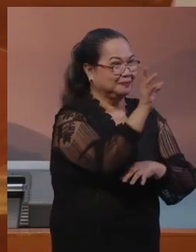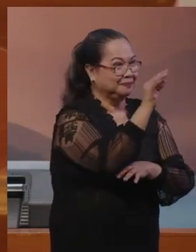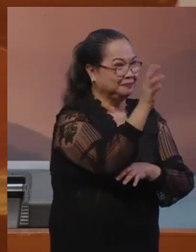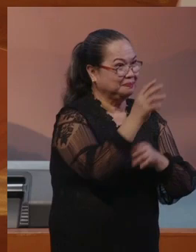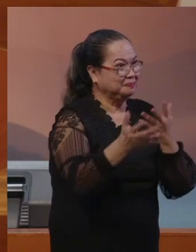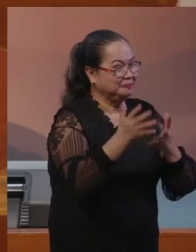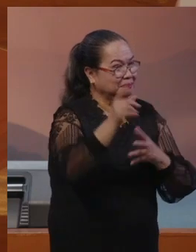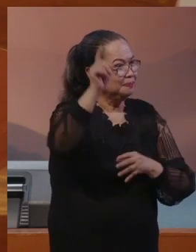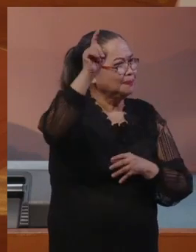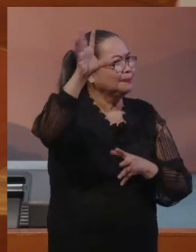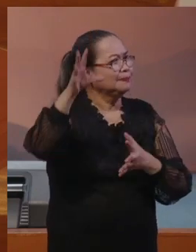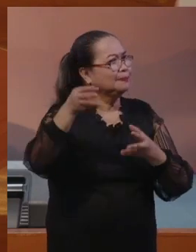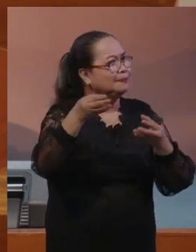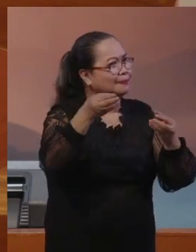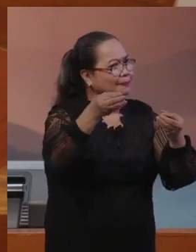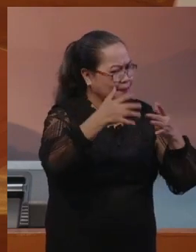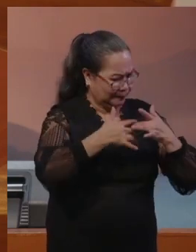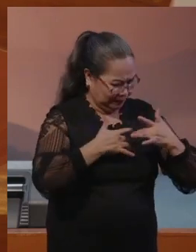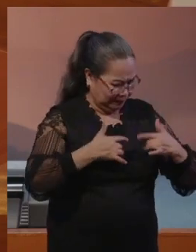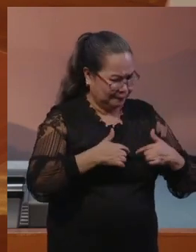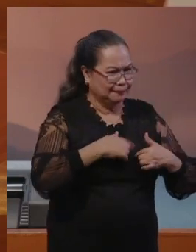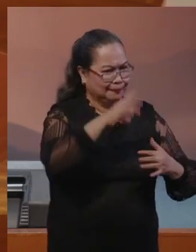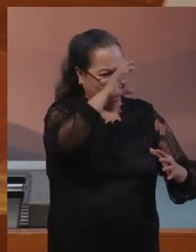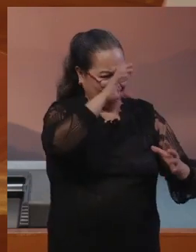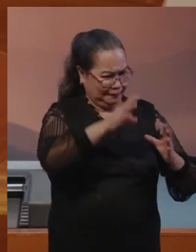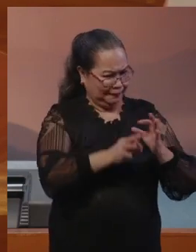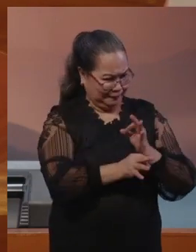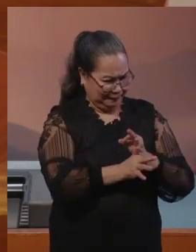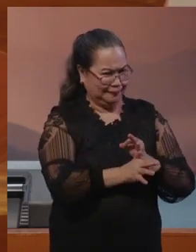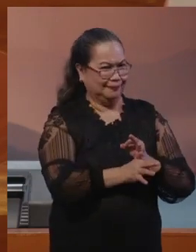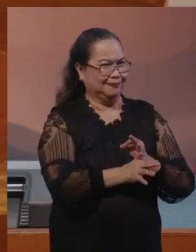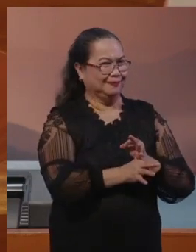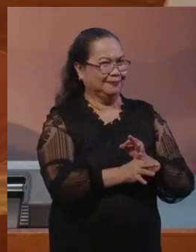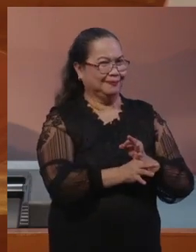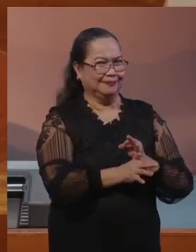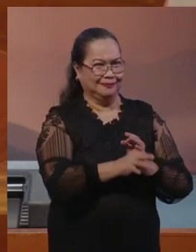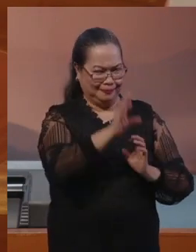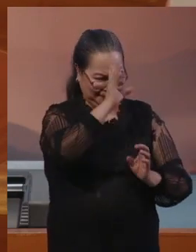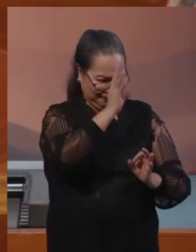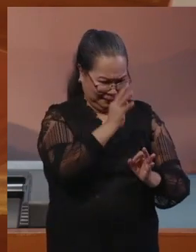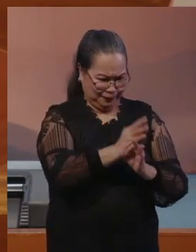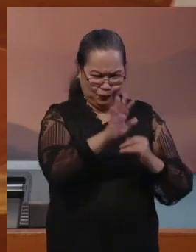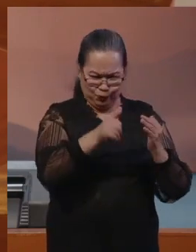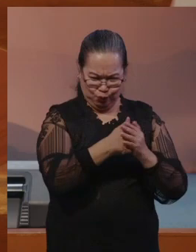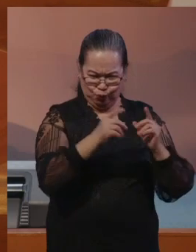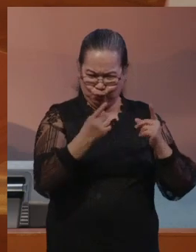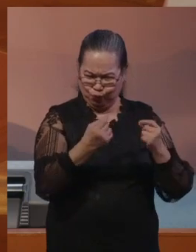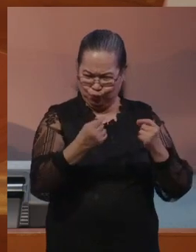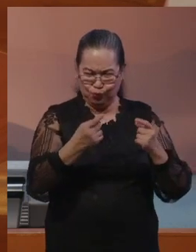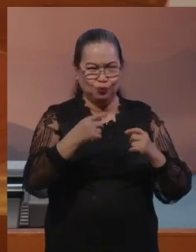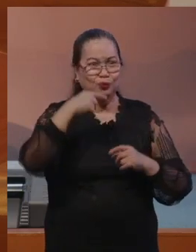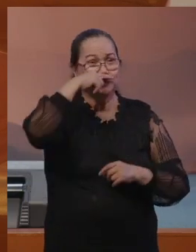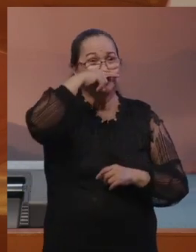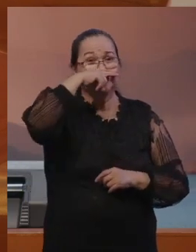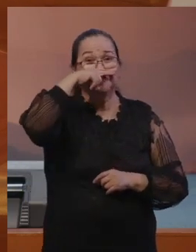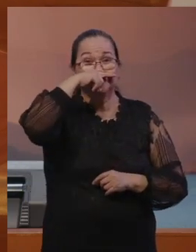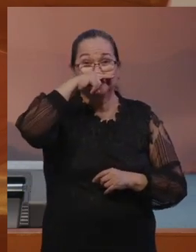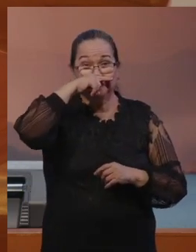siguro ng Diyos ang kanyang puso ng pananampalataya, kaya lahat ng kanyang ginawa, pati yung pagsisinungaling